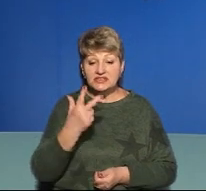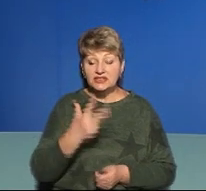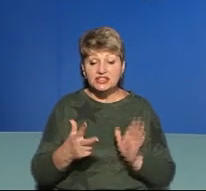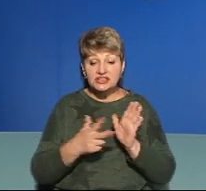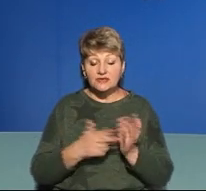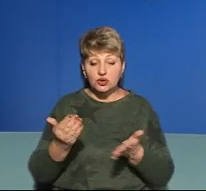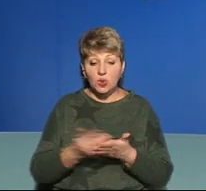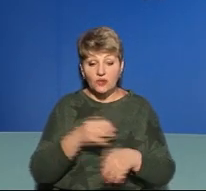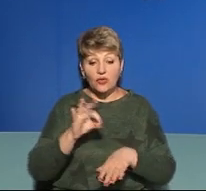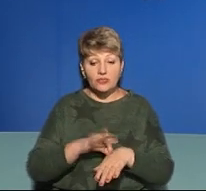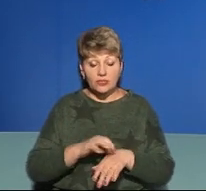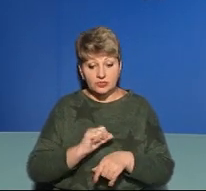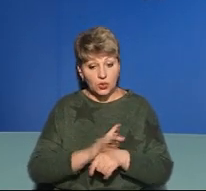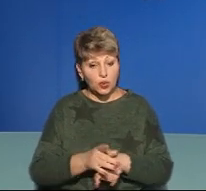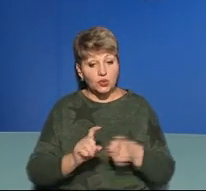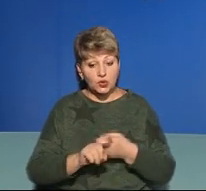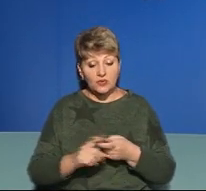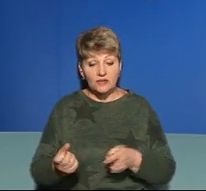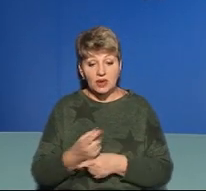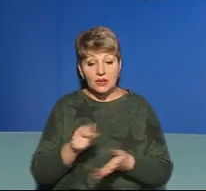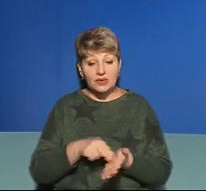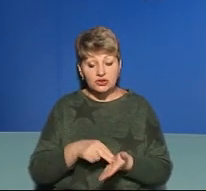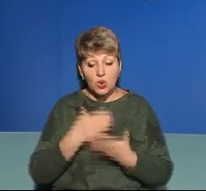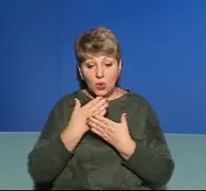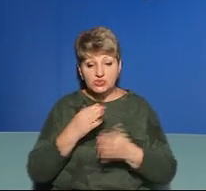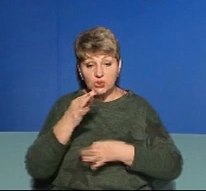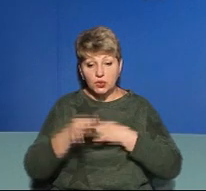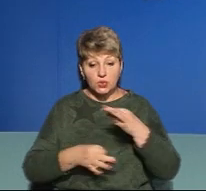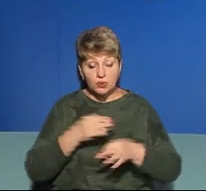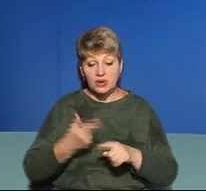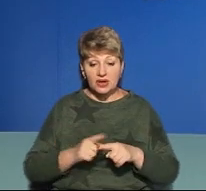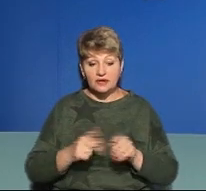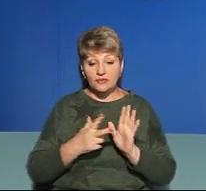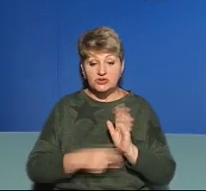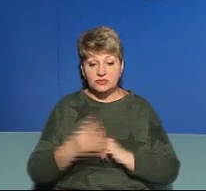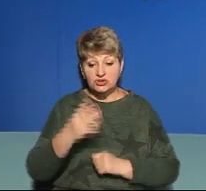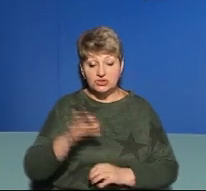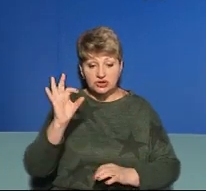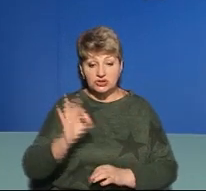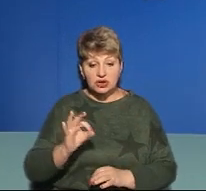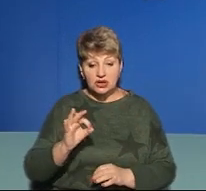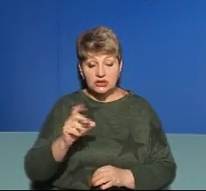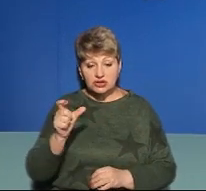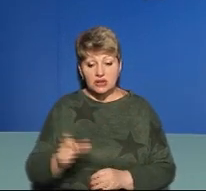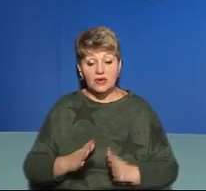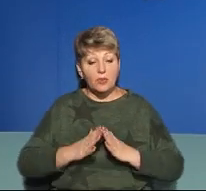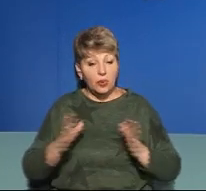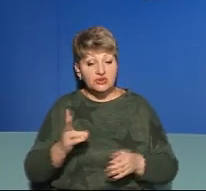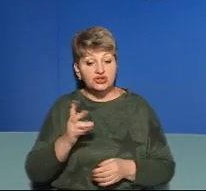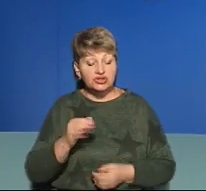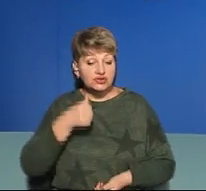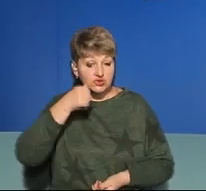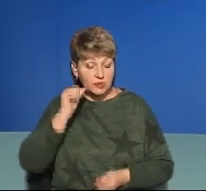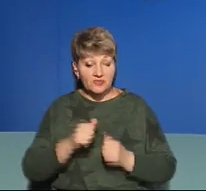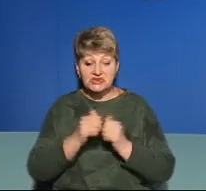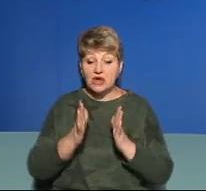«238 нових інфікованих коронавірусом виявили на Черкащині за останню добу. Це на 84 особи більше, ніж було вчора.